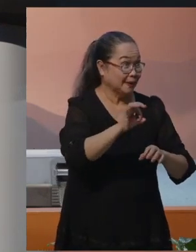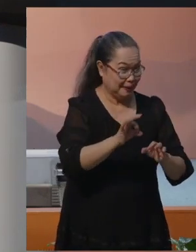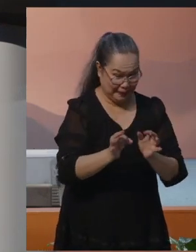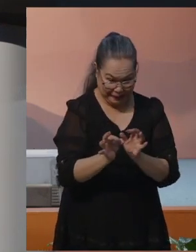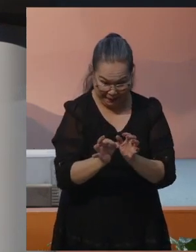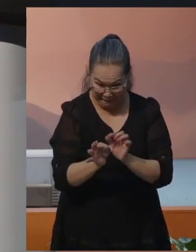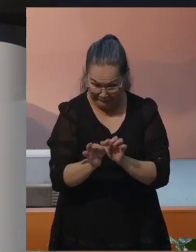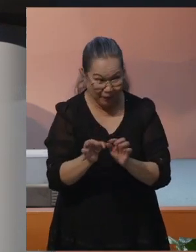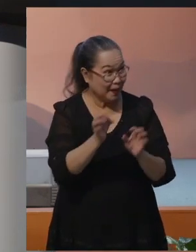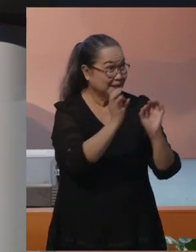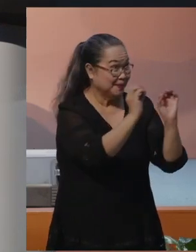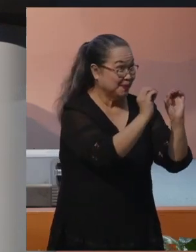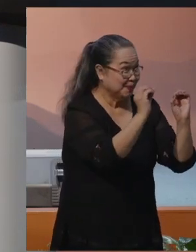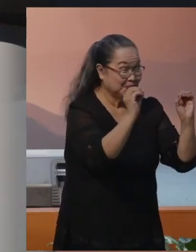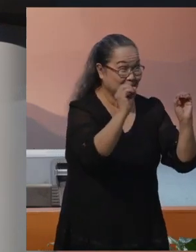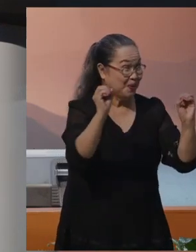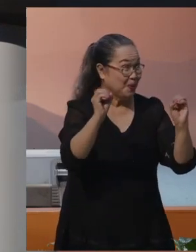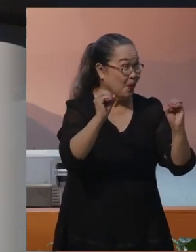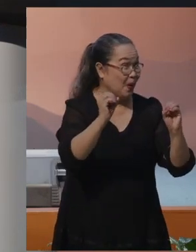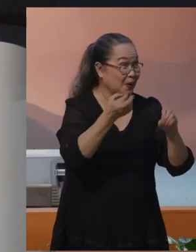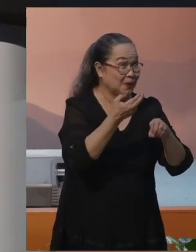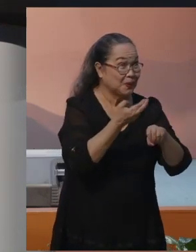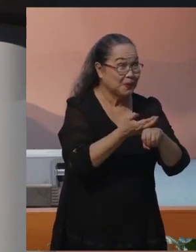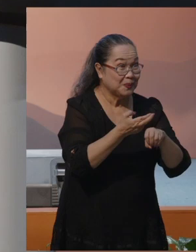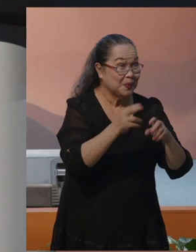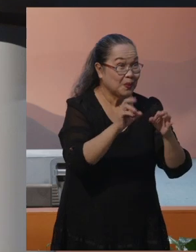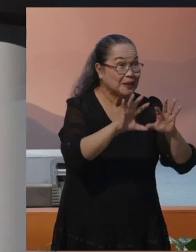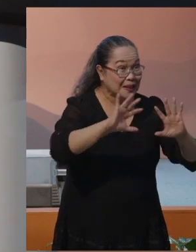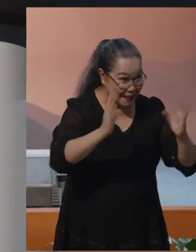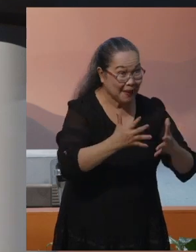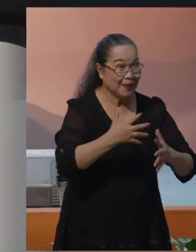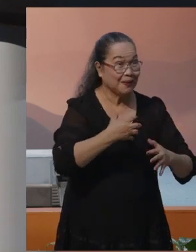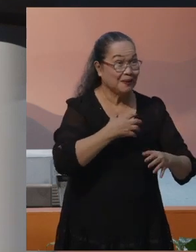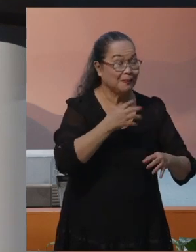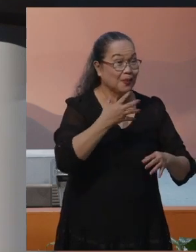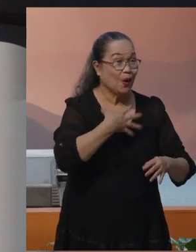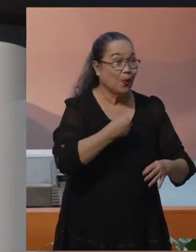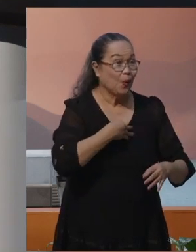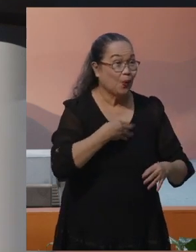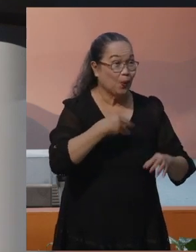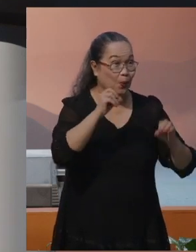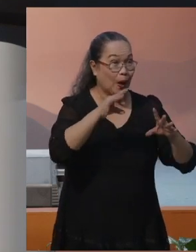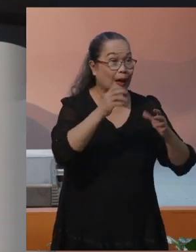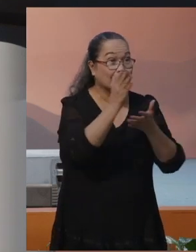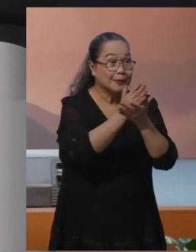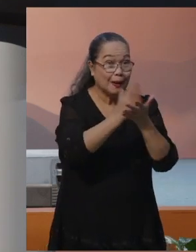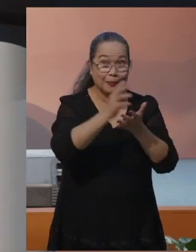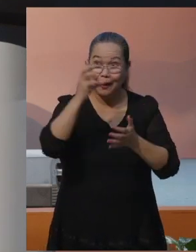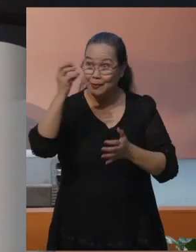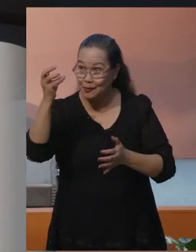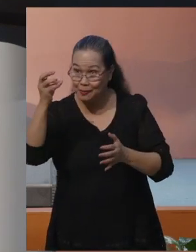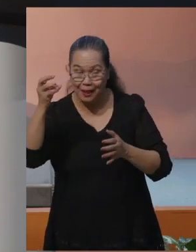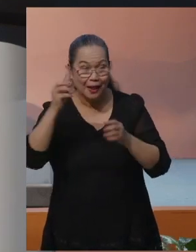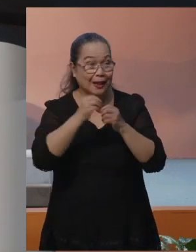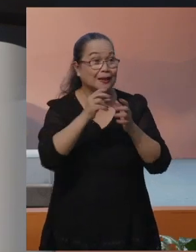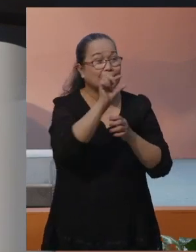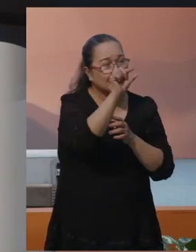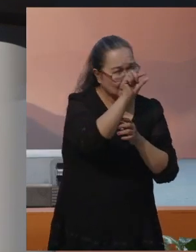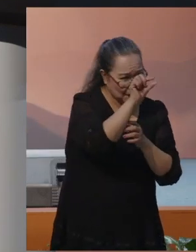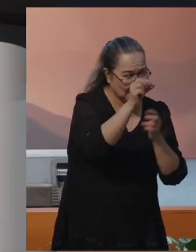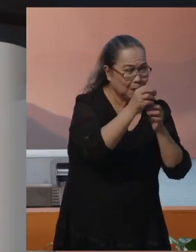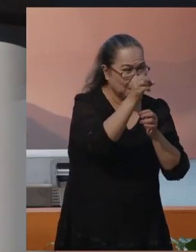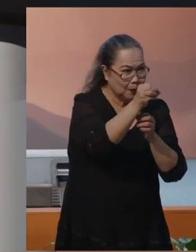na mga nagyelo, no? Minsan, malalaki yung hailstones. Pero madalas, maliit lang.